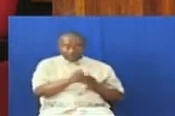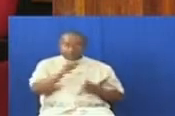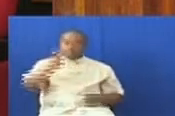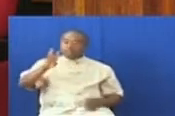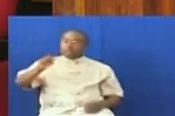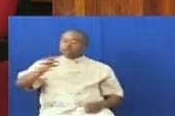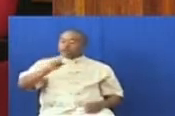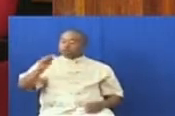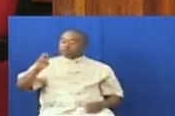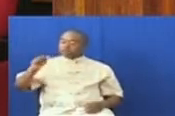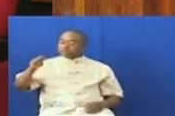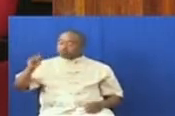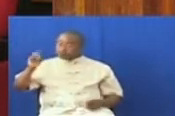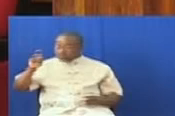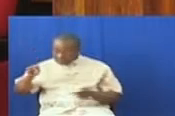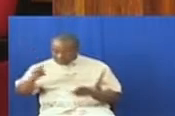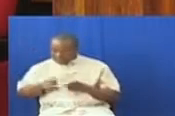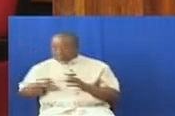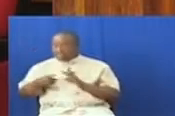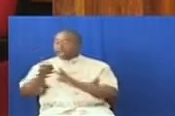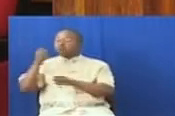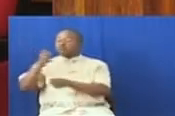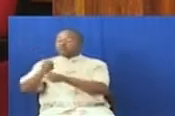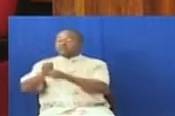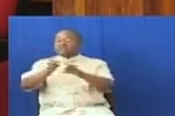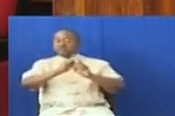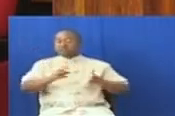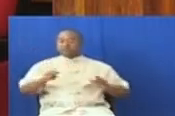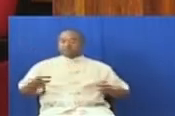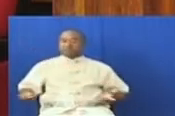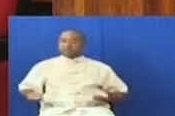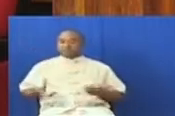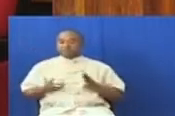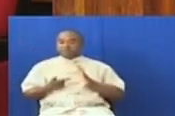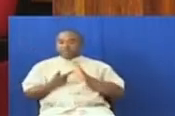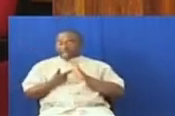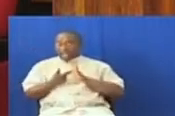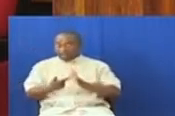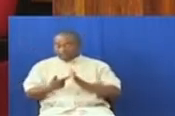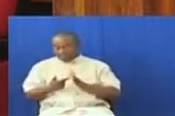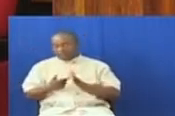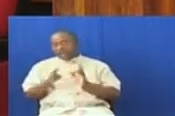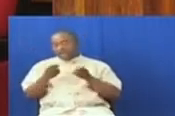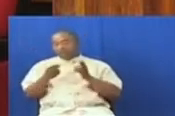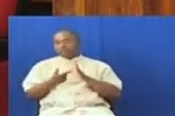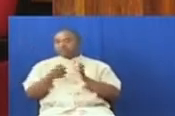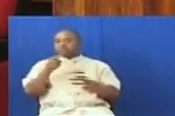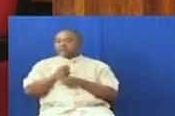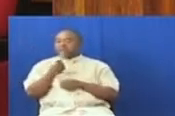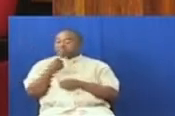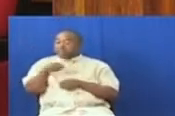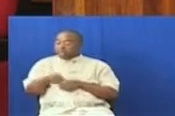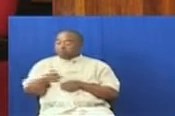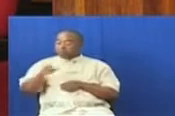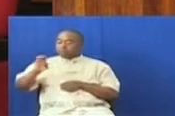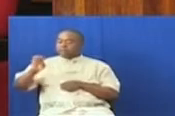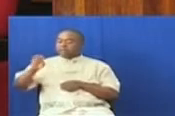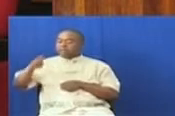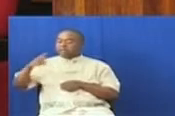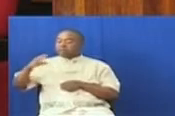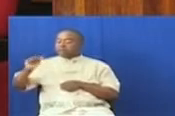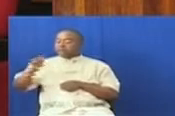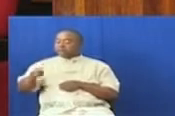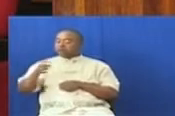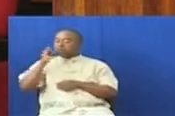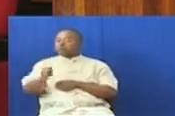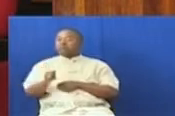watumishi mbalimbali. Mtu au mtumishi anaamua kusema EPICA leo imegoma, unakaa siku tatu siku